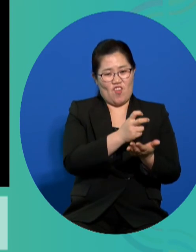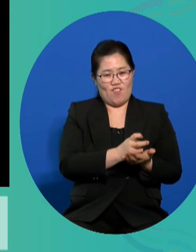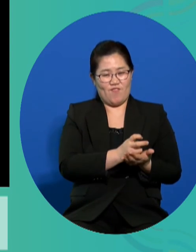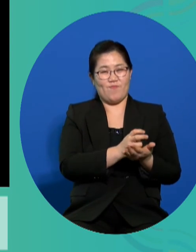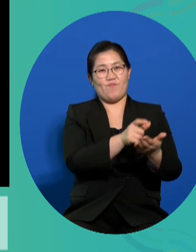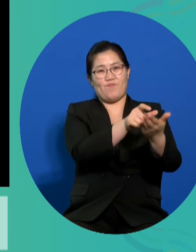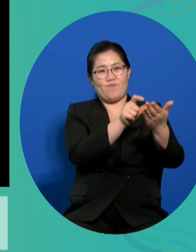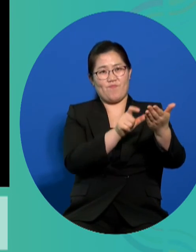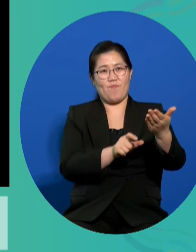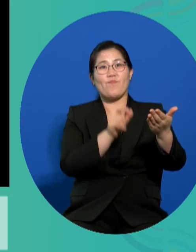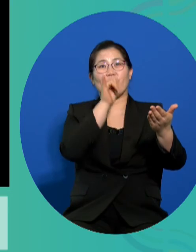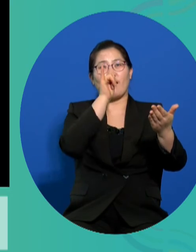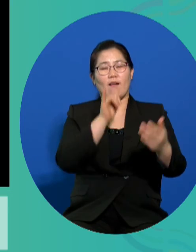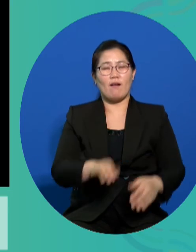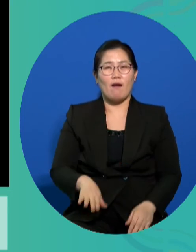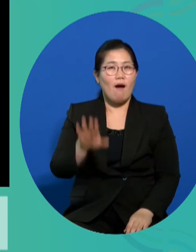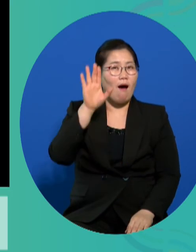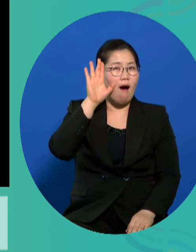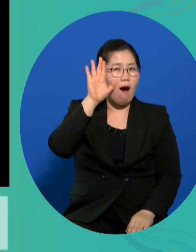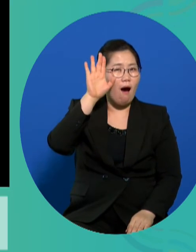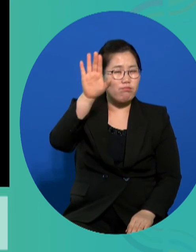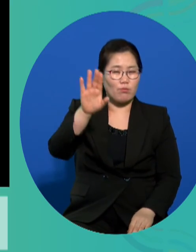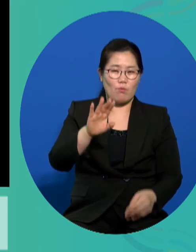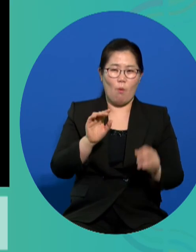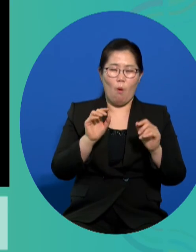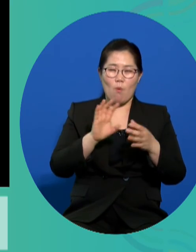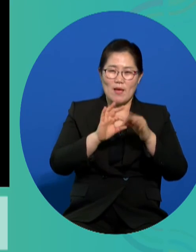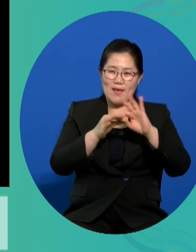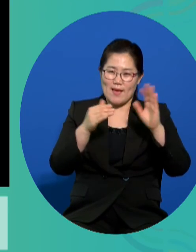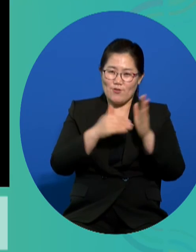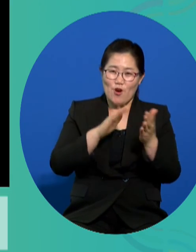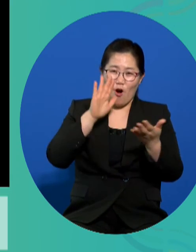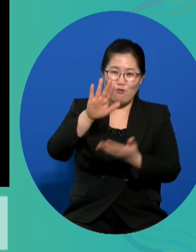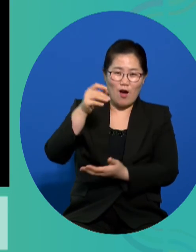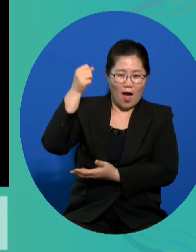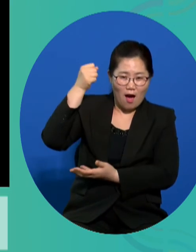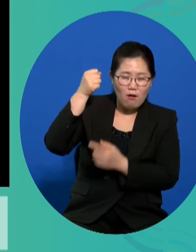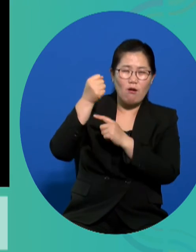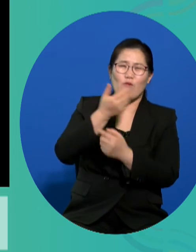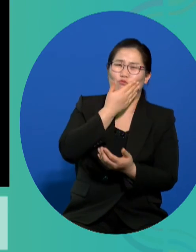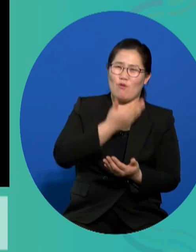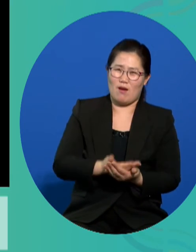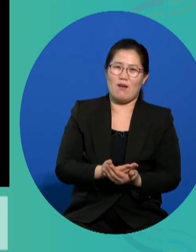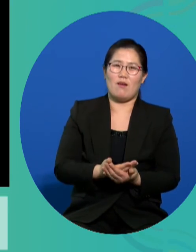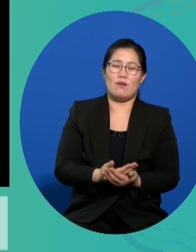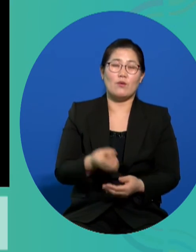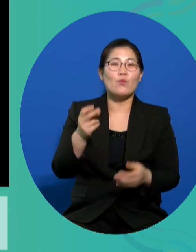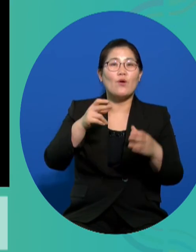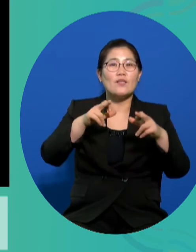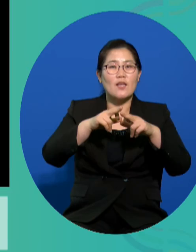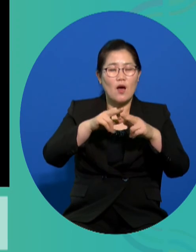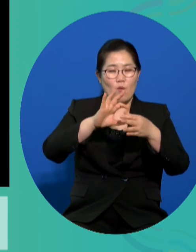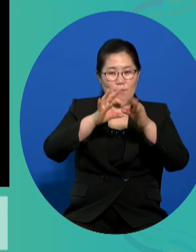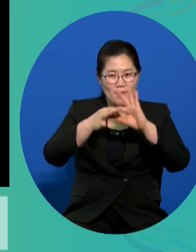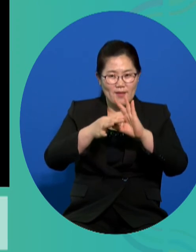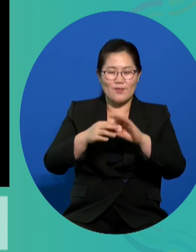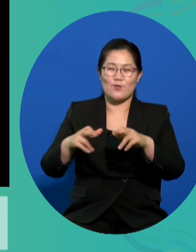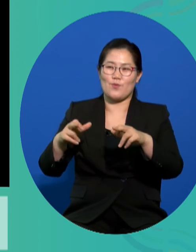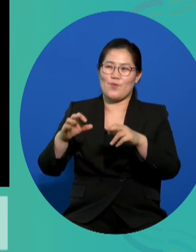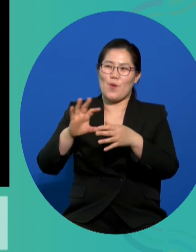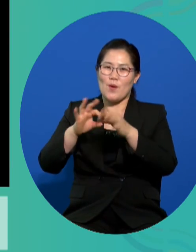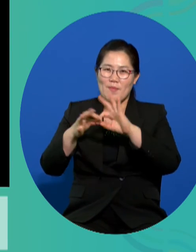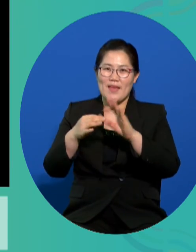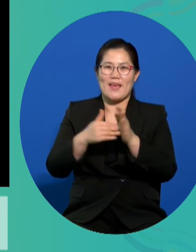그만큼 유산이 앞으로 중요해진 거다. 그리고 꼭 올림픽, 패럴림픽뿐만이 아니라 전체적인